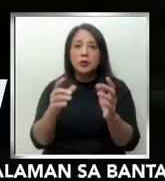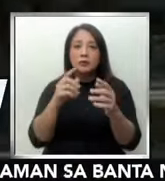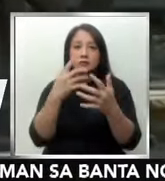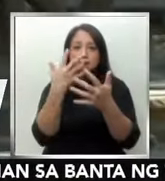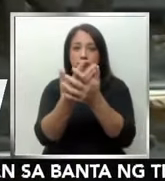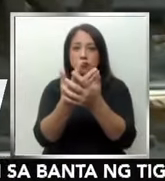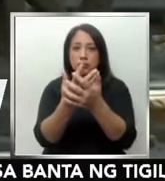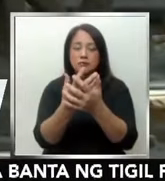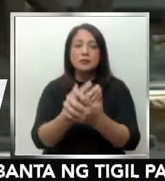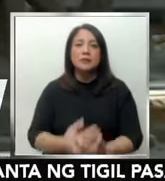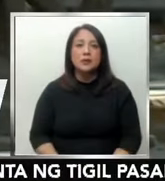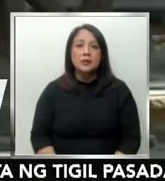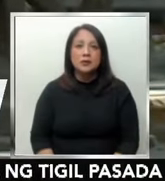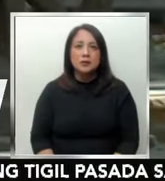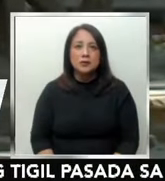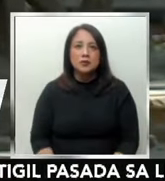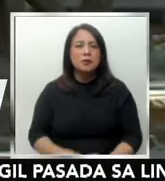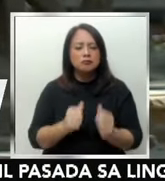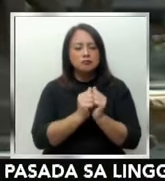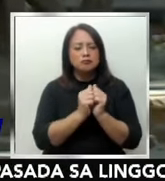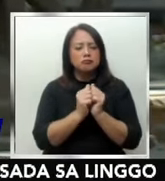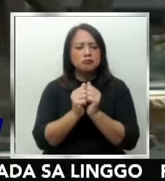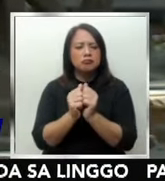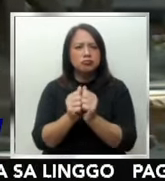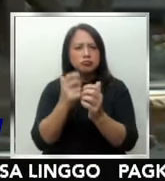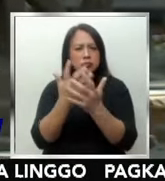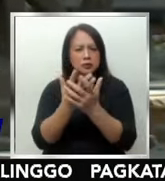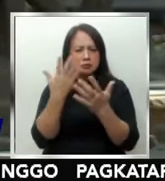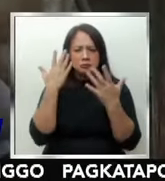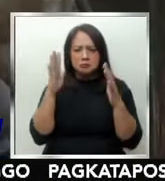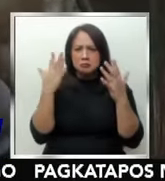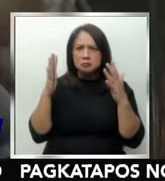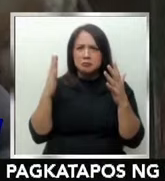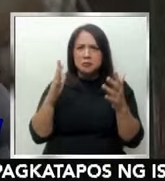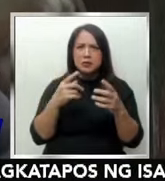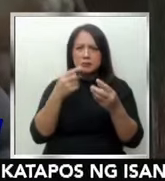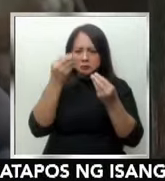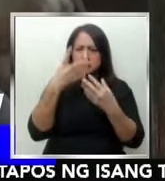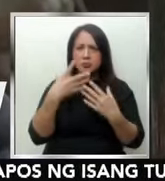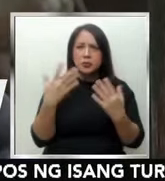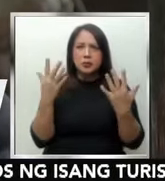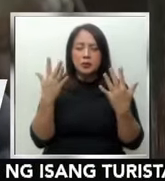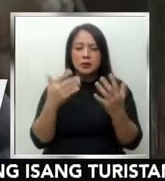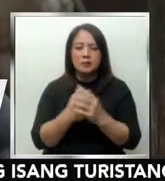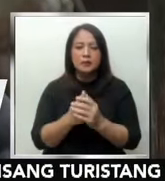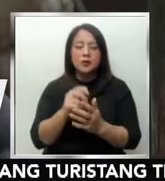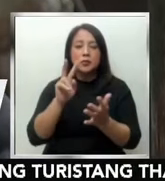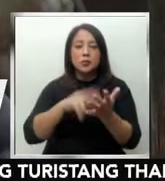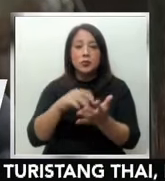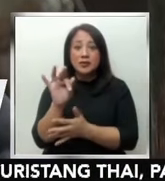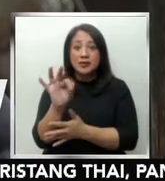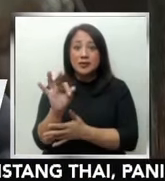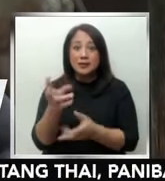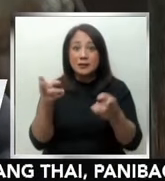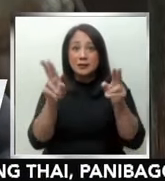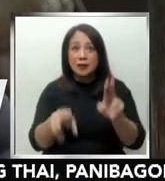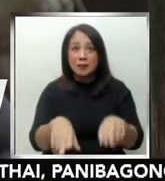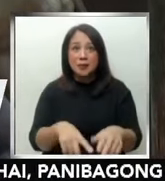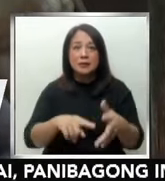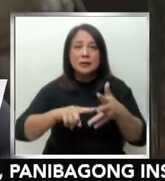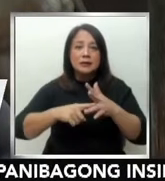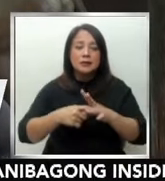ko Bakit daw ho wala wala Hindi po walang sinasabi Wala po taong 2019 pa ito pero naging simula ng kalbaryo ng